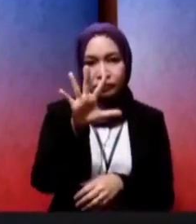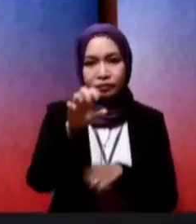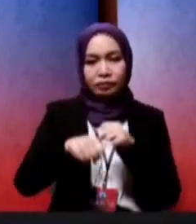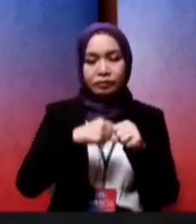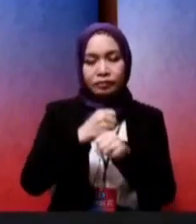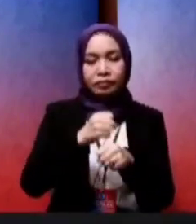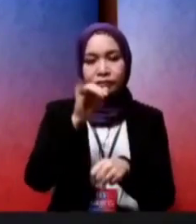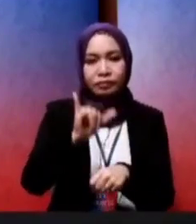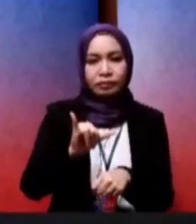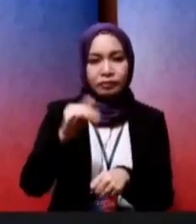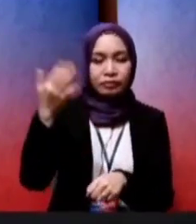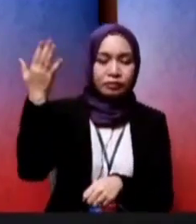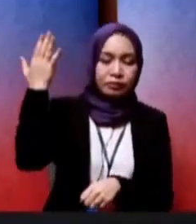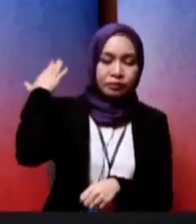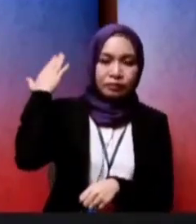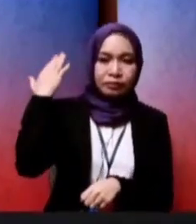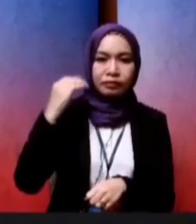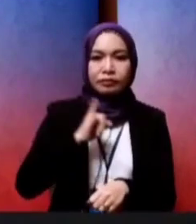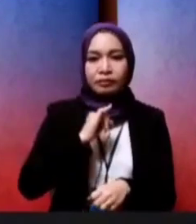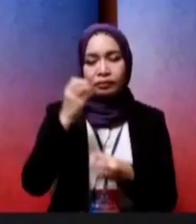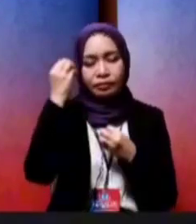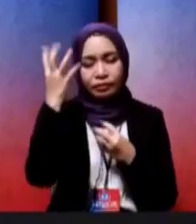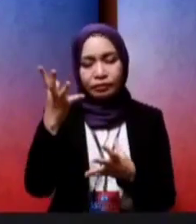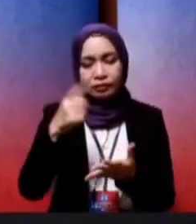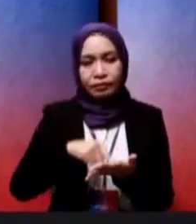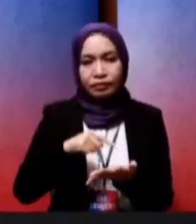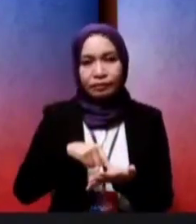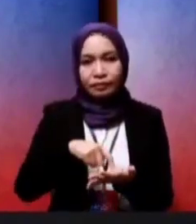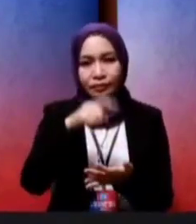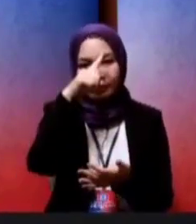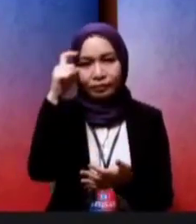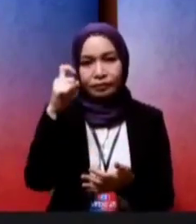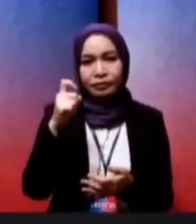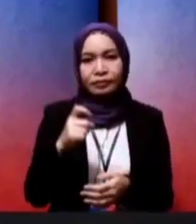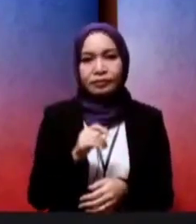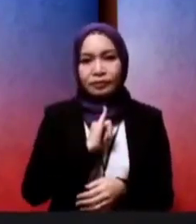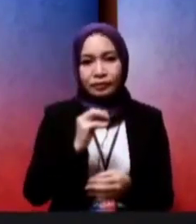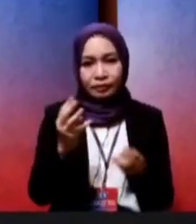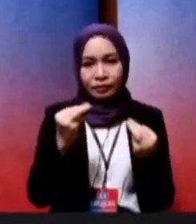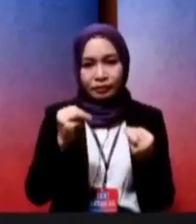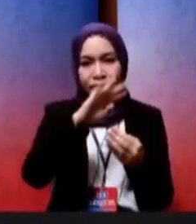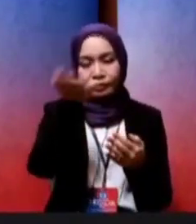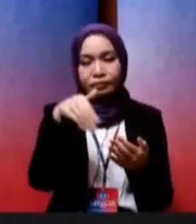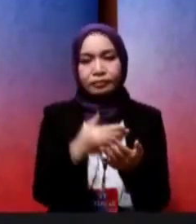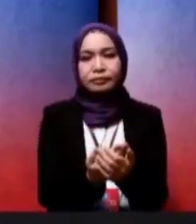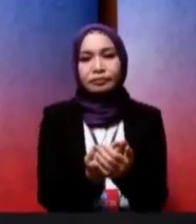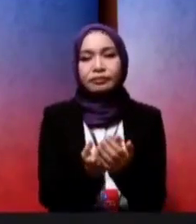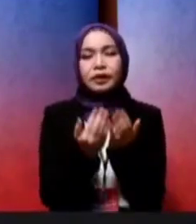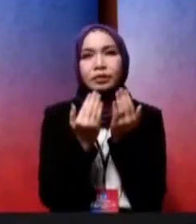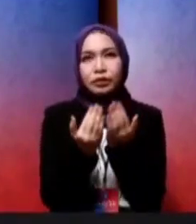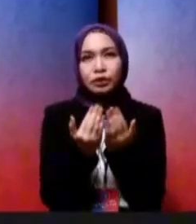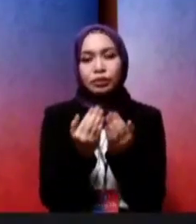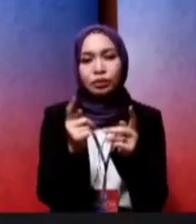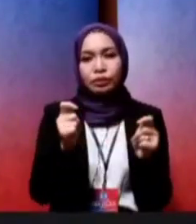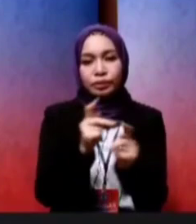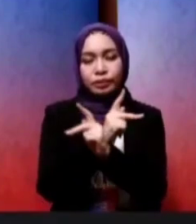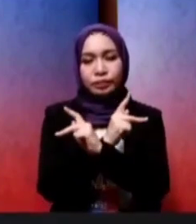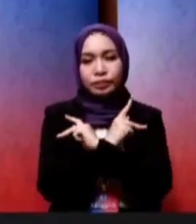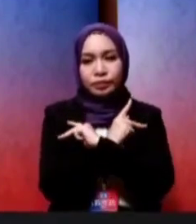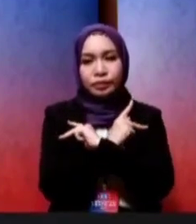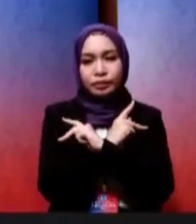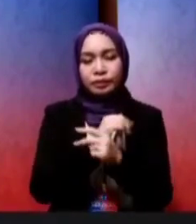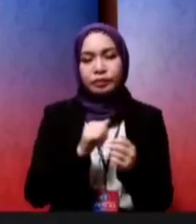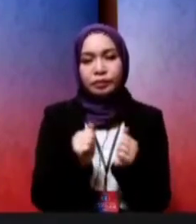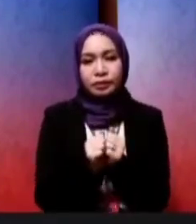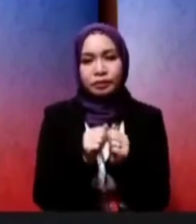kita mensyukuri peluang menikmati hidup dalam keamanan kita perkukuh keberanian